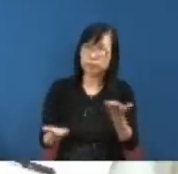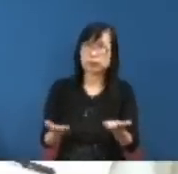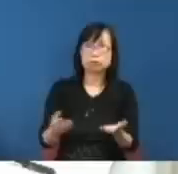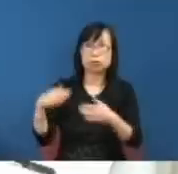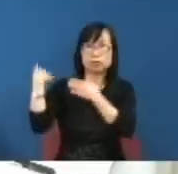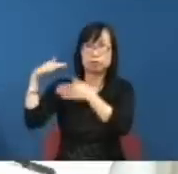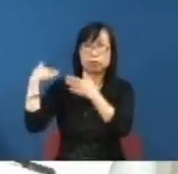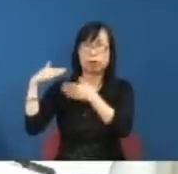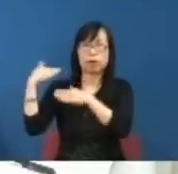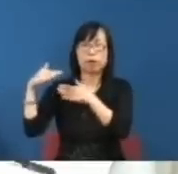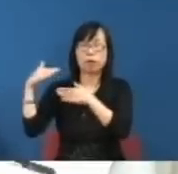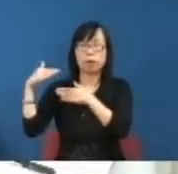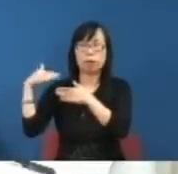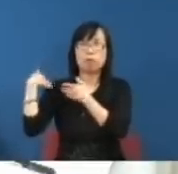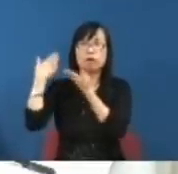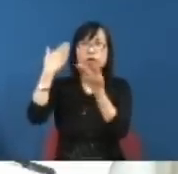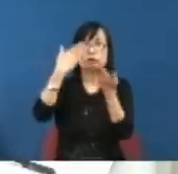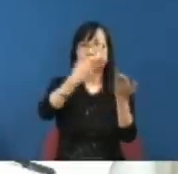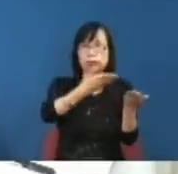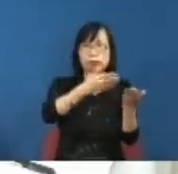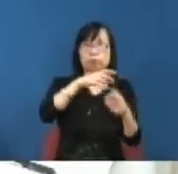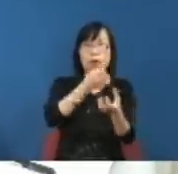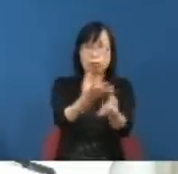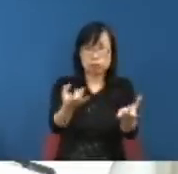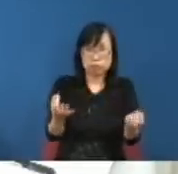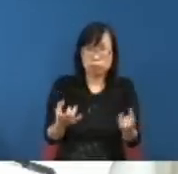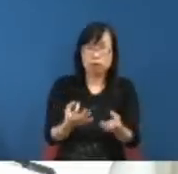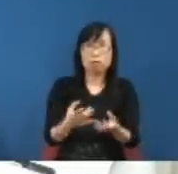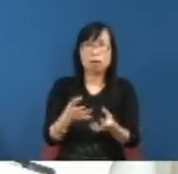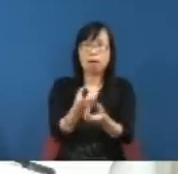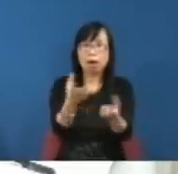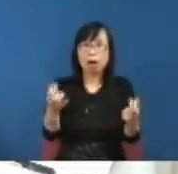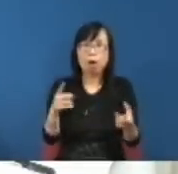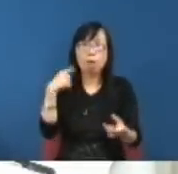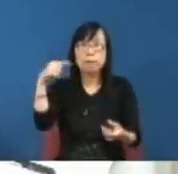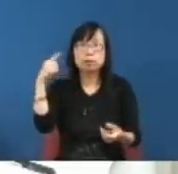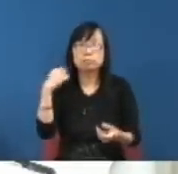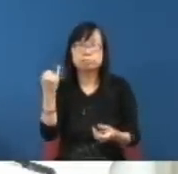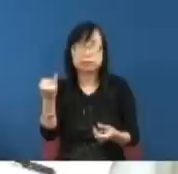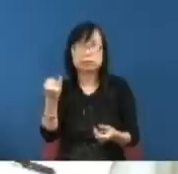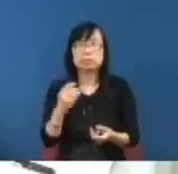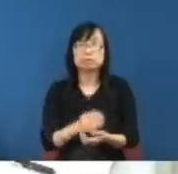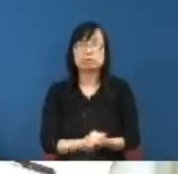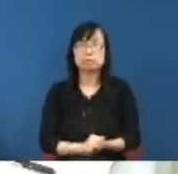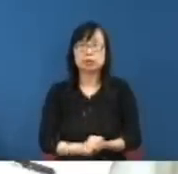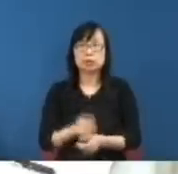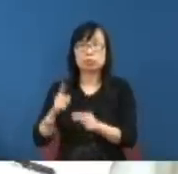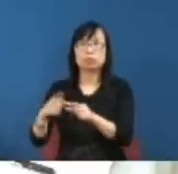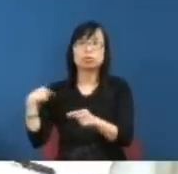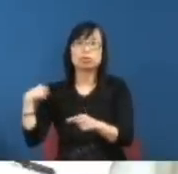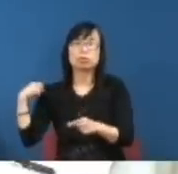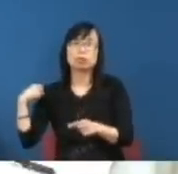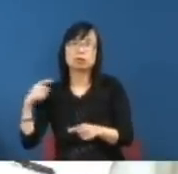貨輸去歐洲頂住。現在歐美不舉不振，那你中國怎